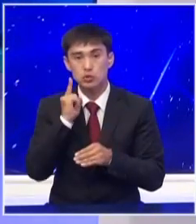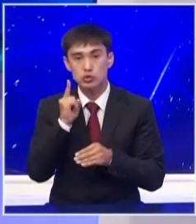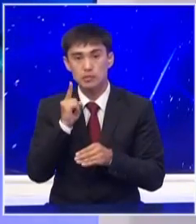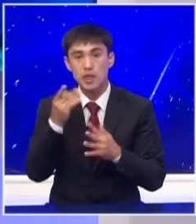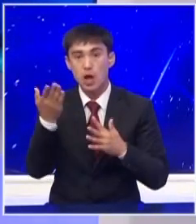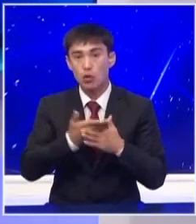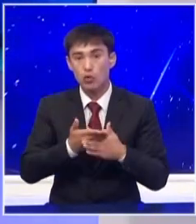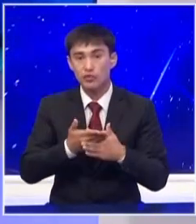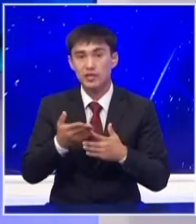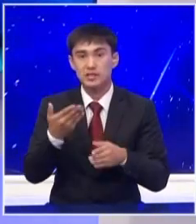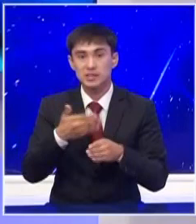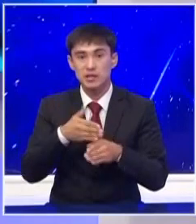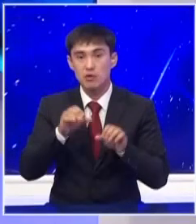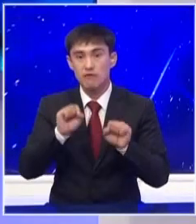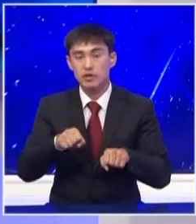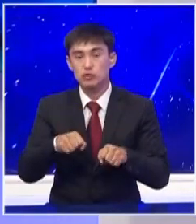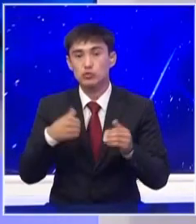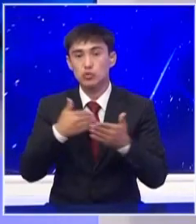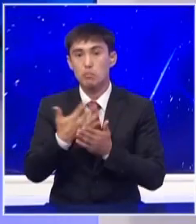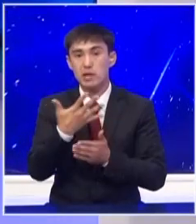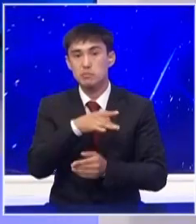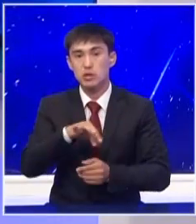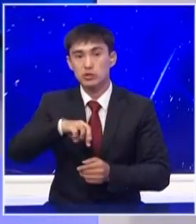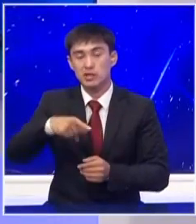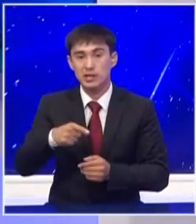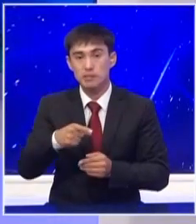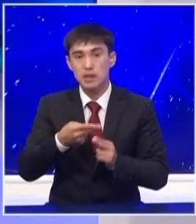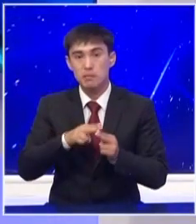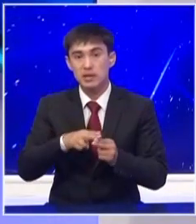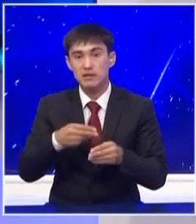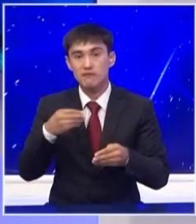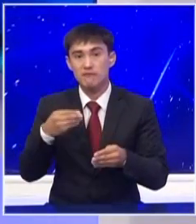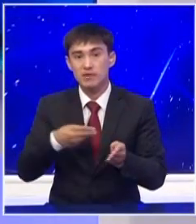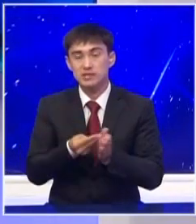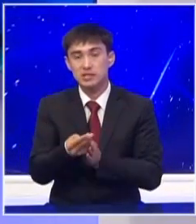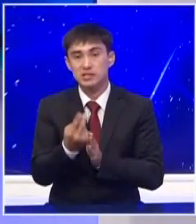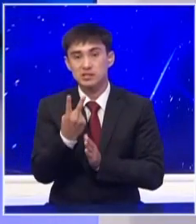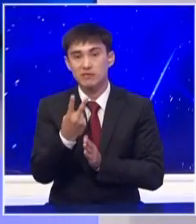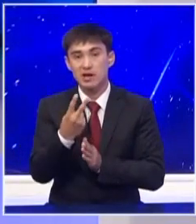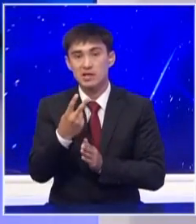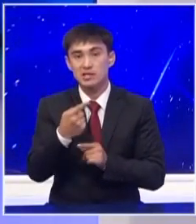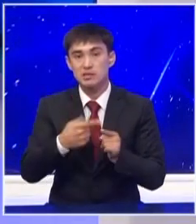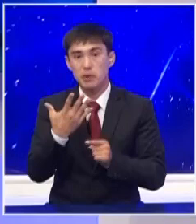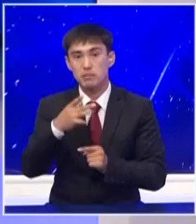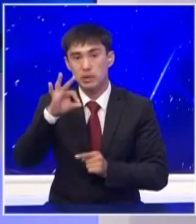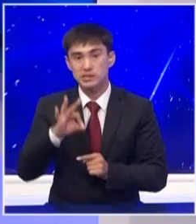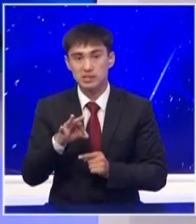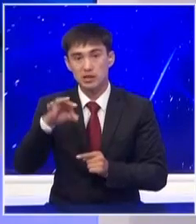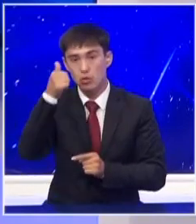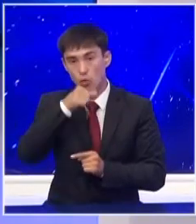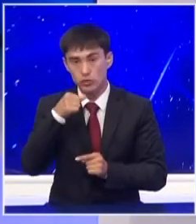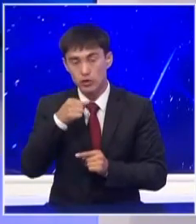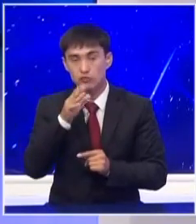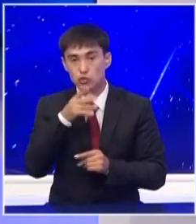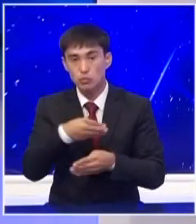молодежи. Льготные займы выдаются до 5 миллионов тенге. При этом ставка вознаграждения с 2,5% годовых.